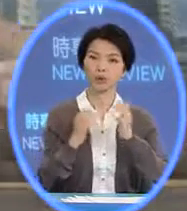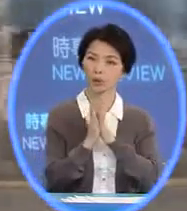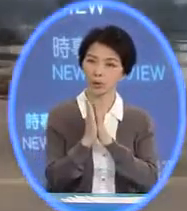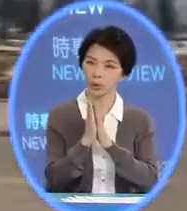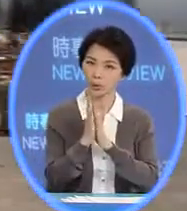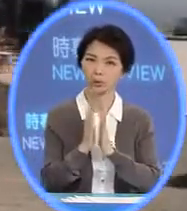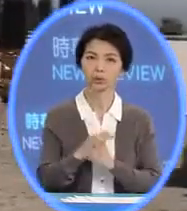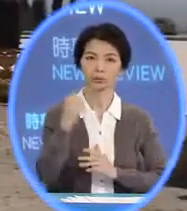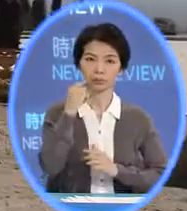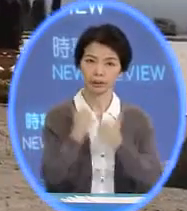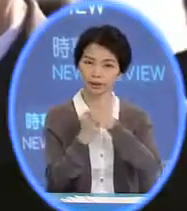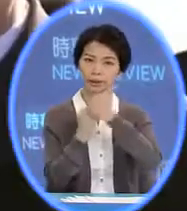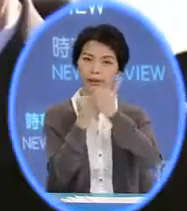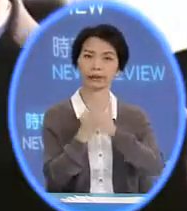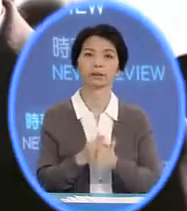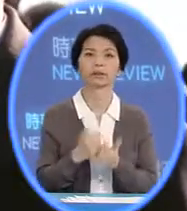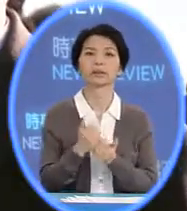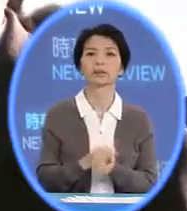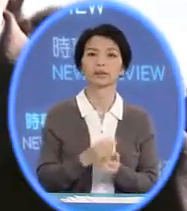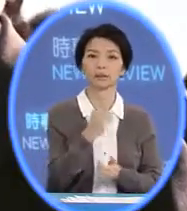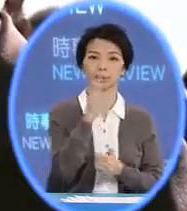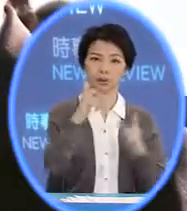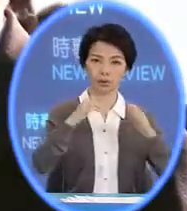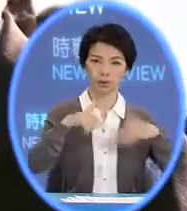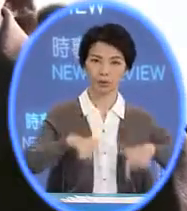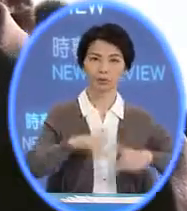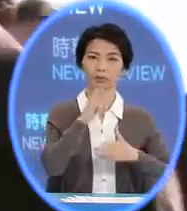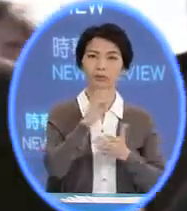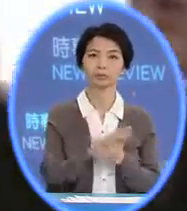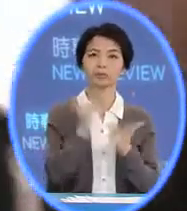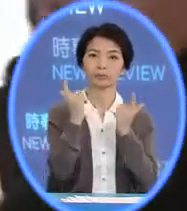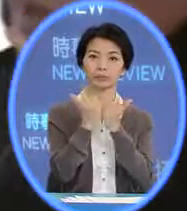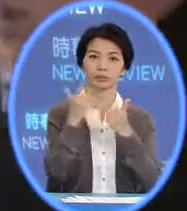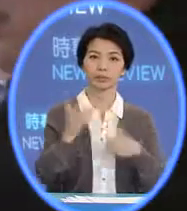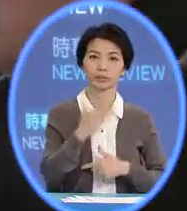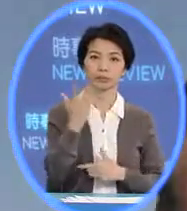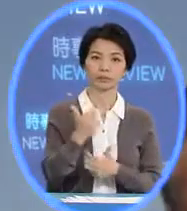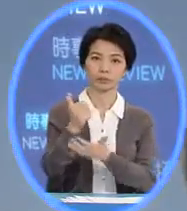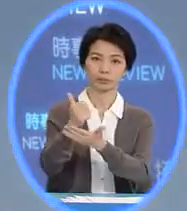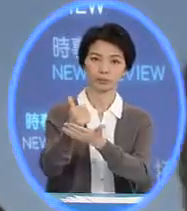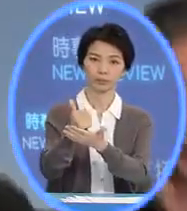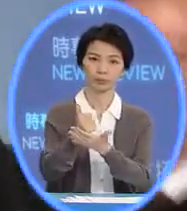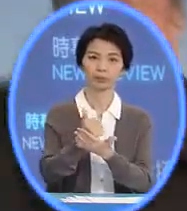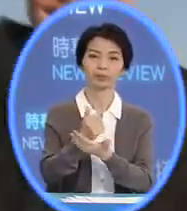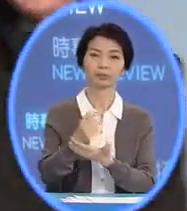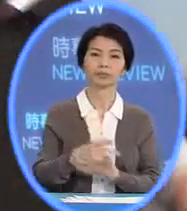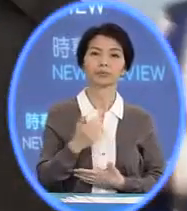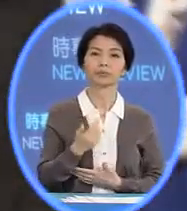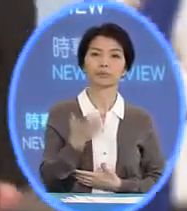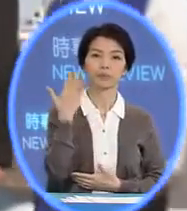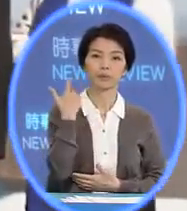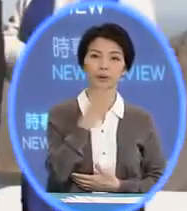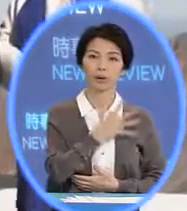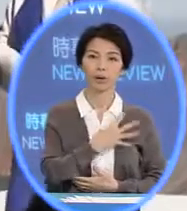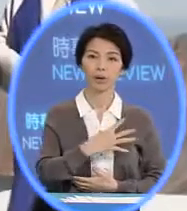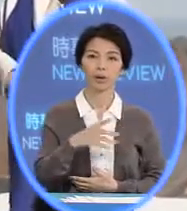予以堅定支持。南韓總統文在寅訪問北韓的最後一站是應北韓領袖金正恩邀請，在上星期四